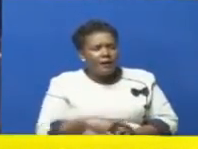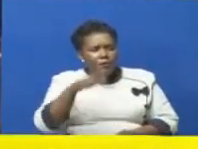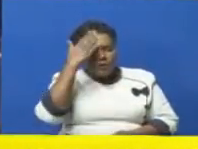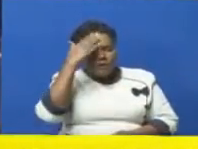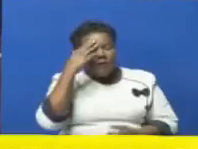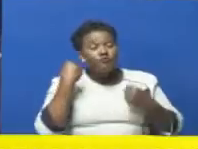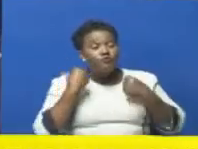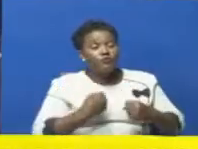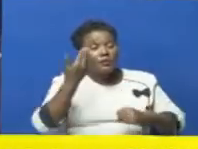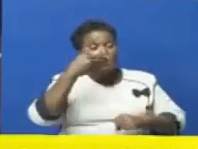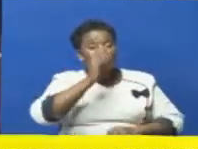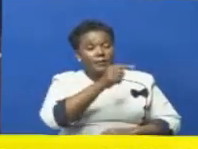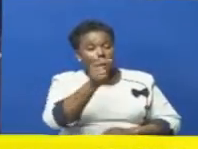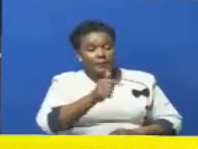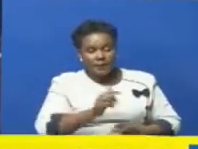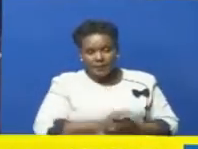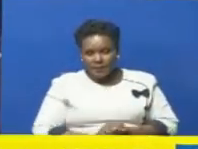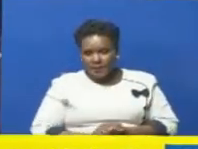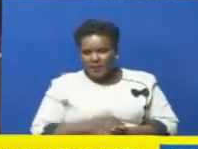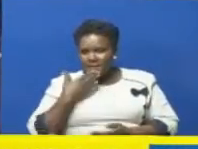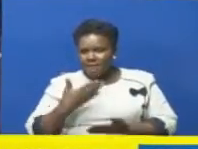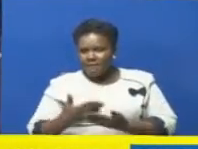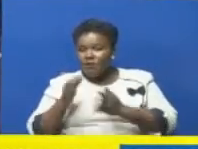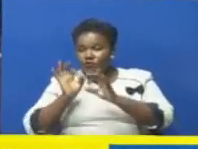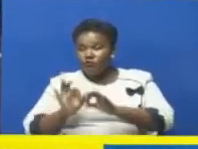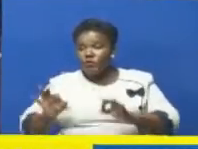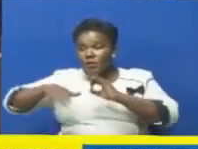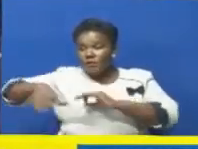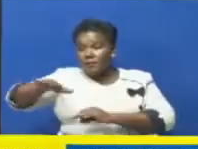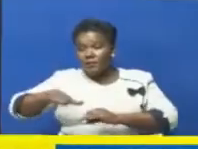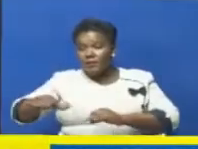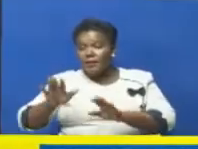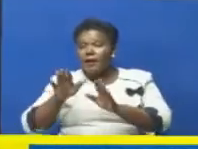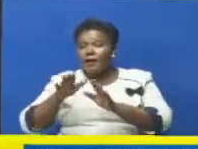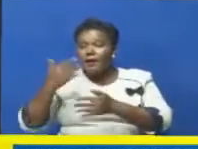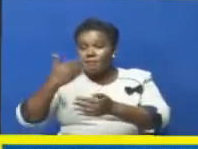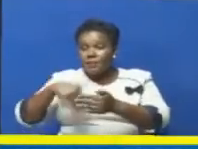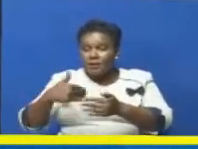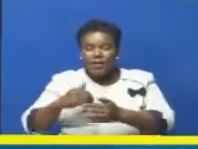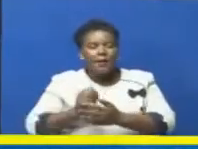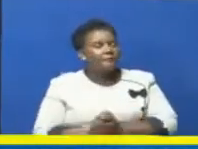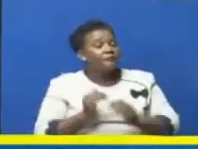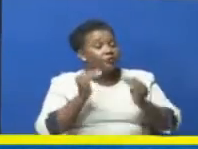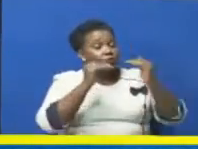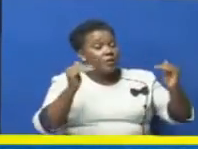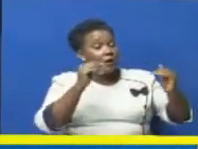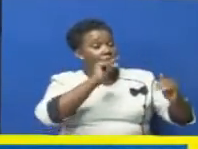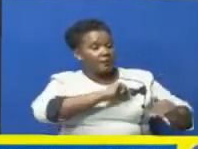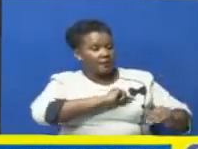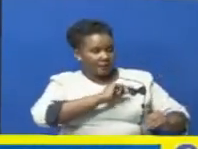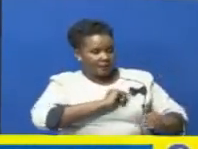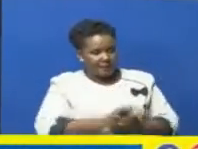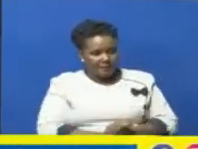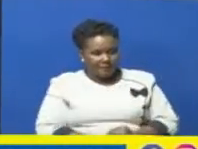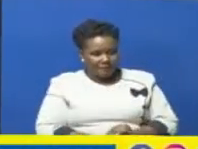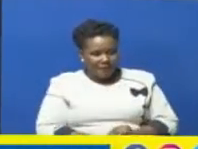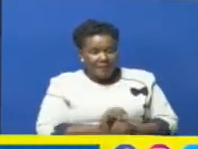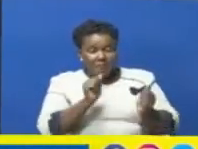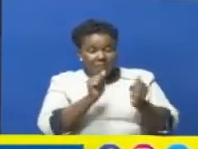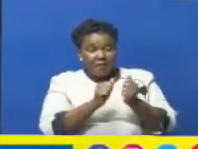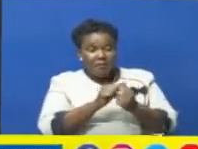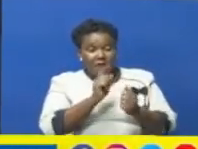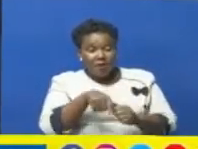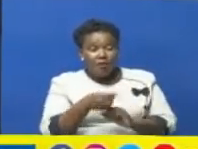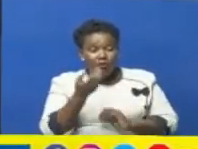Tanzania, ikiwemo kuboresha mazingira ya biashara pamoja na kuleta usawa wa kijinsia, mambo ambayo yanatiliwa mkazo na